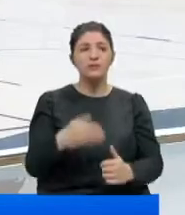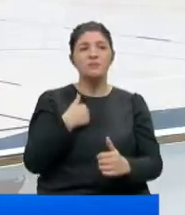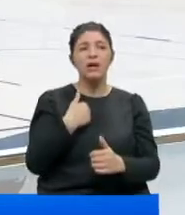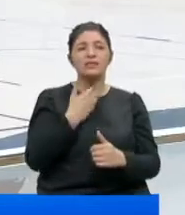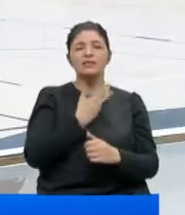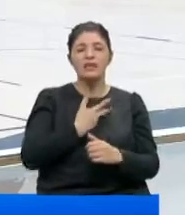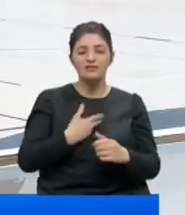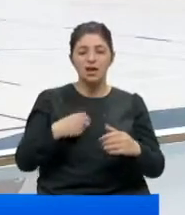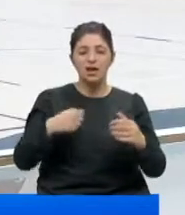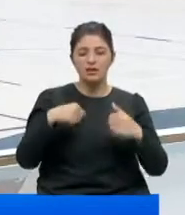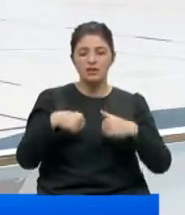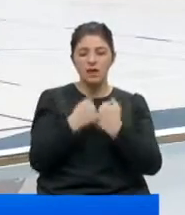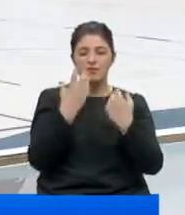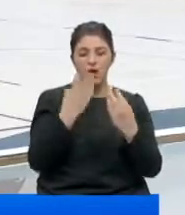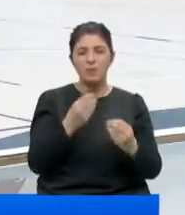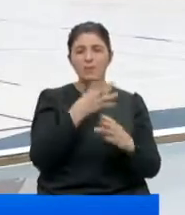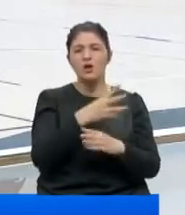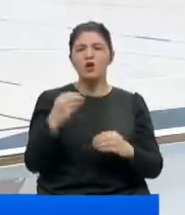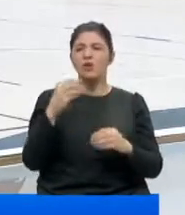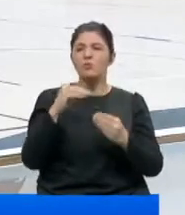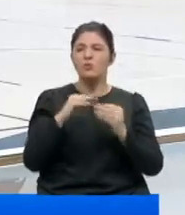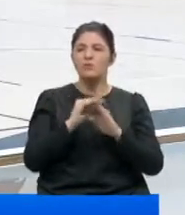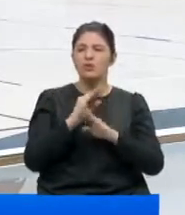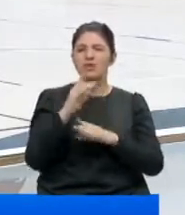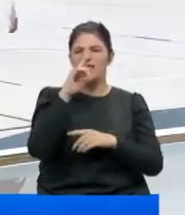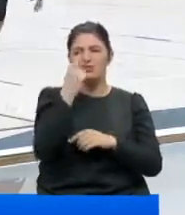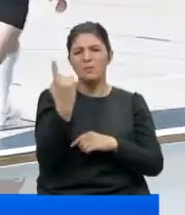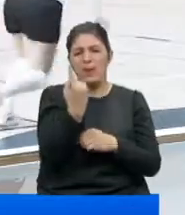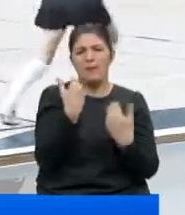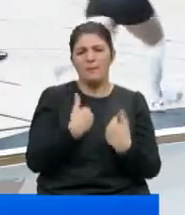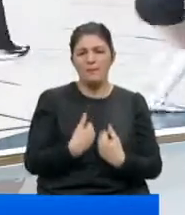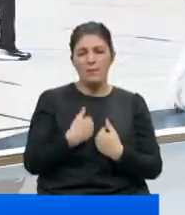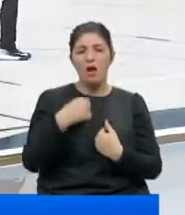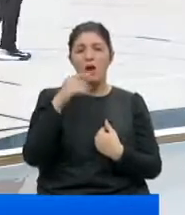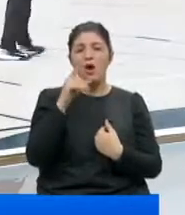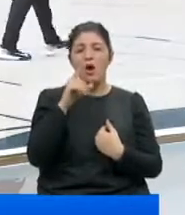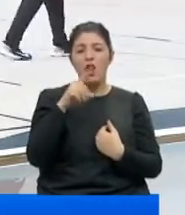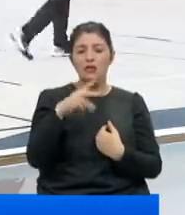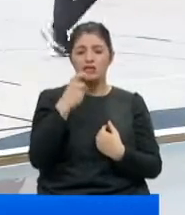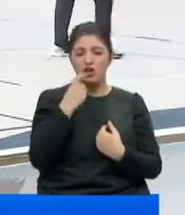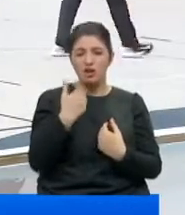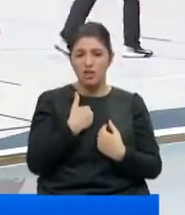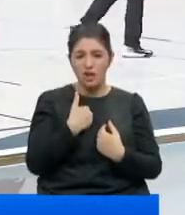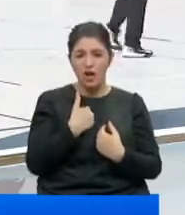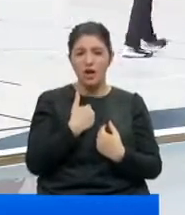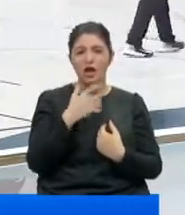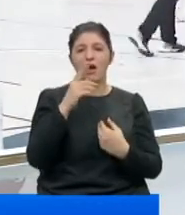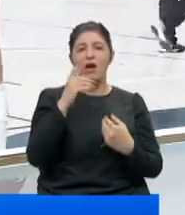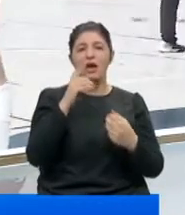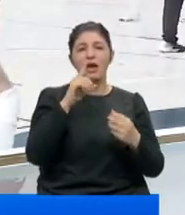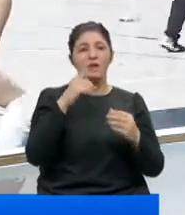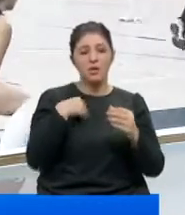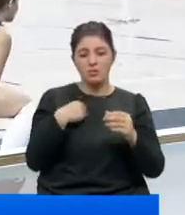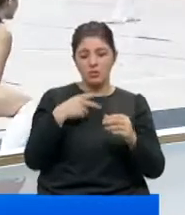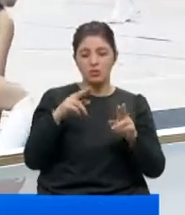Sevdiğini trafik kazasında kaybetmiş milyonlarca mağdurdan sadece biriyim. 18 yaşında tek yumurta